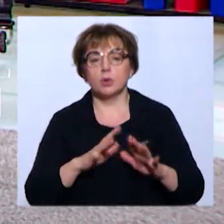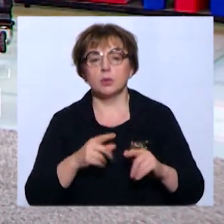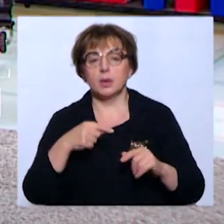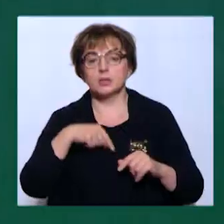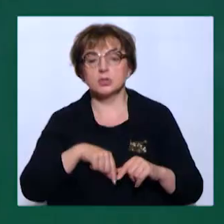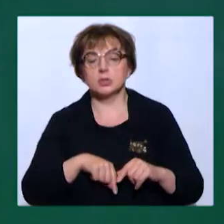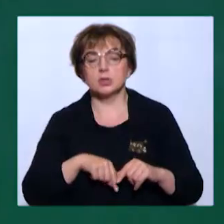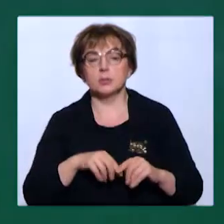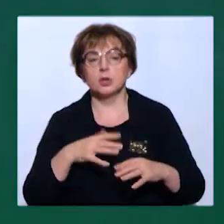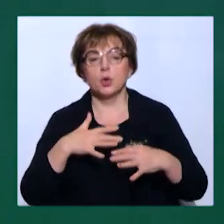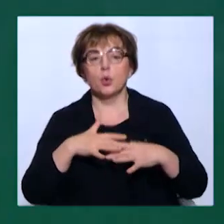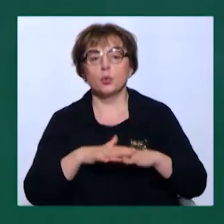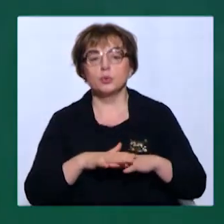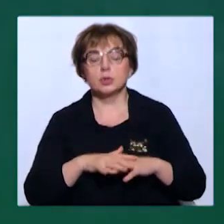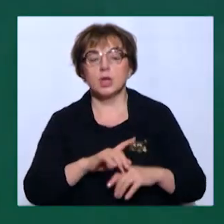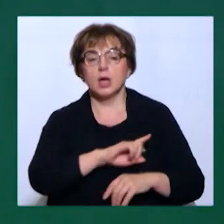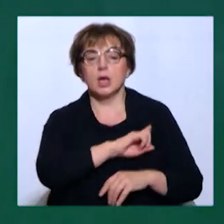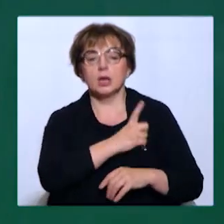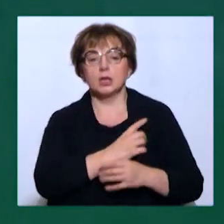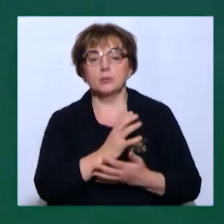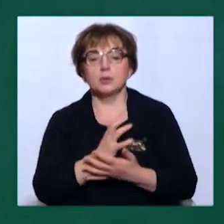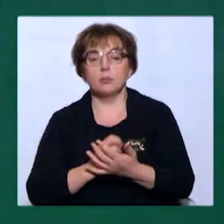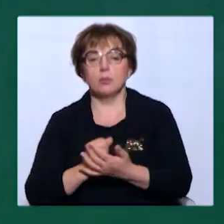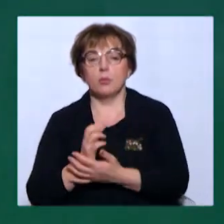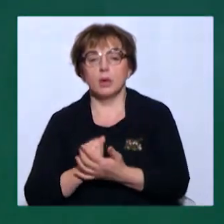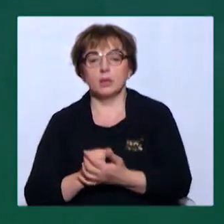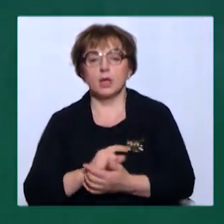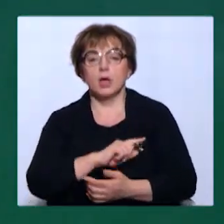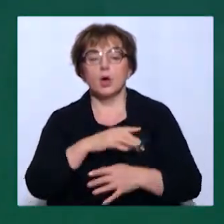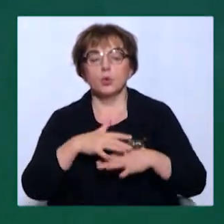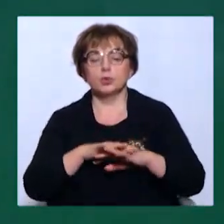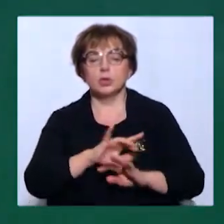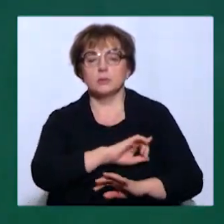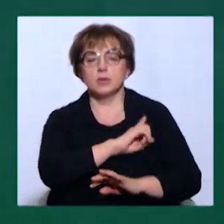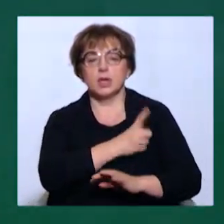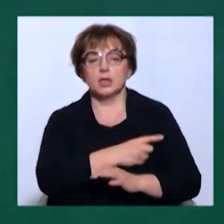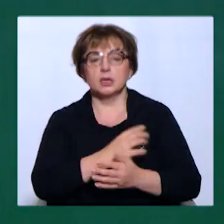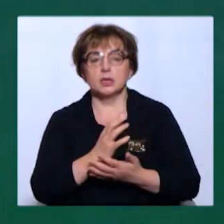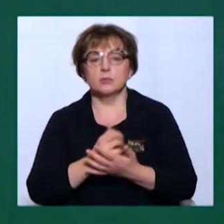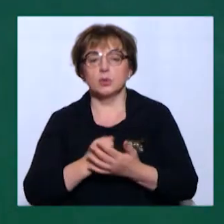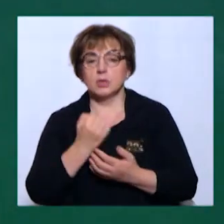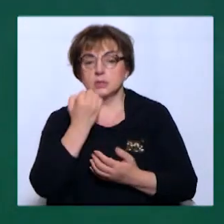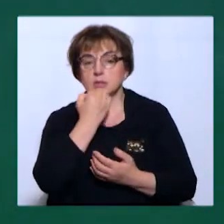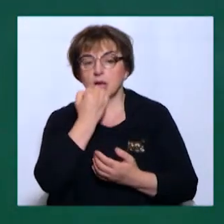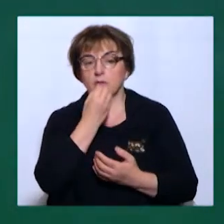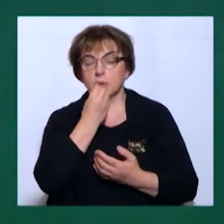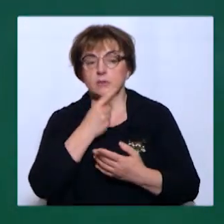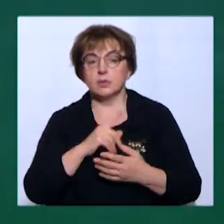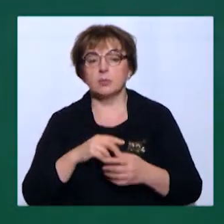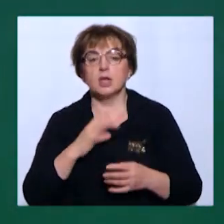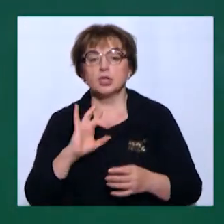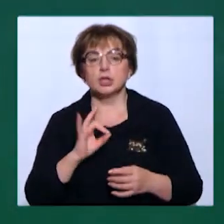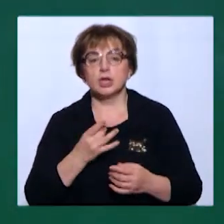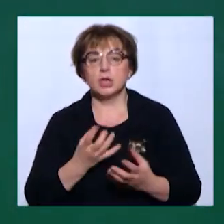ეს არის უჯრედების ენერგიით უზრუნველყოფა და უჯრედების ენერგიით უზრუნველყოფა საკვები ნივთიერებების დაჟანგვით